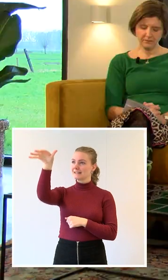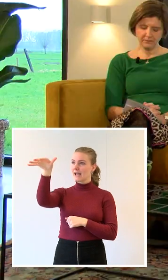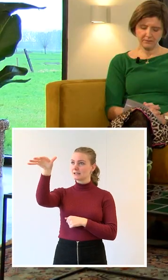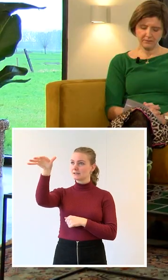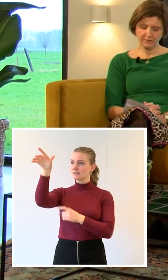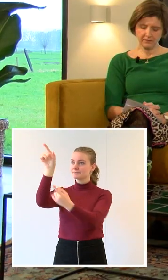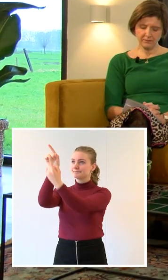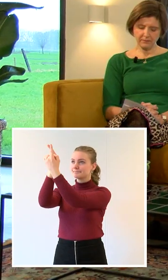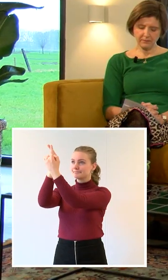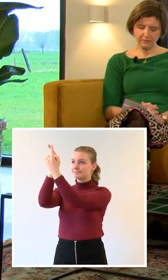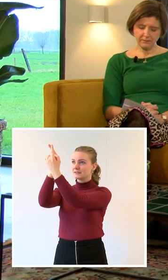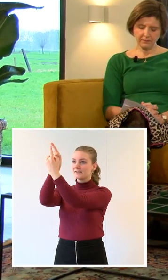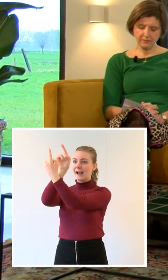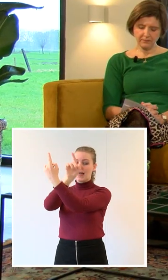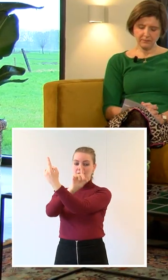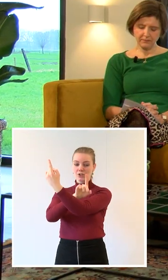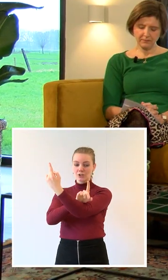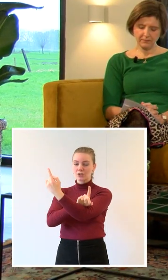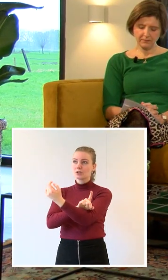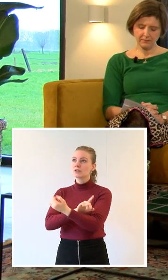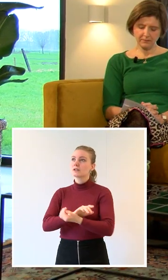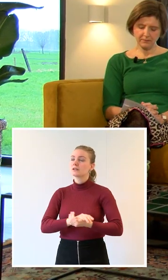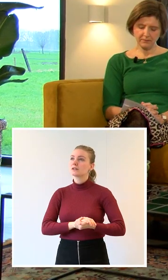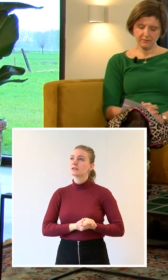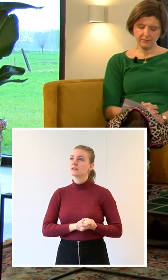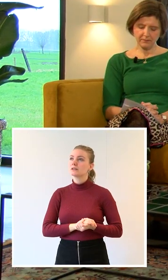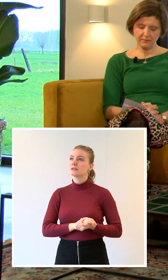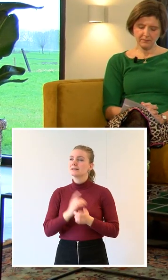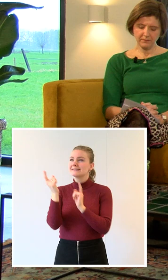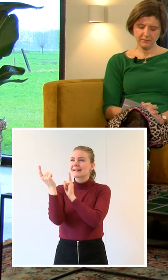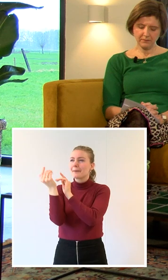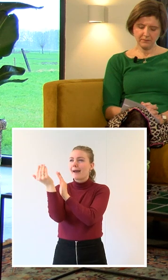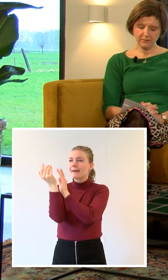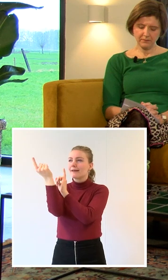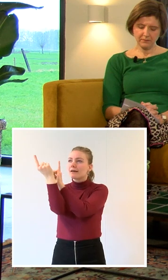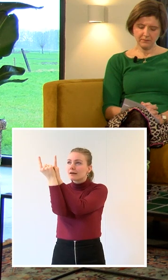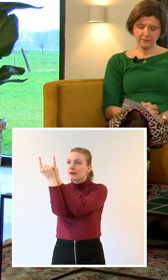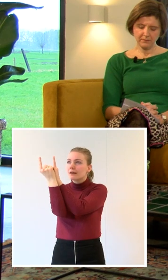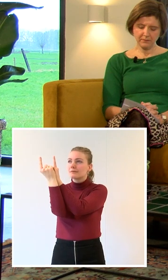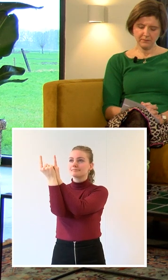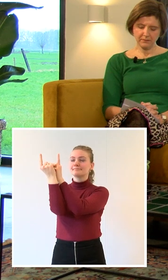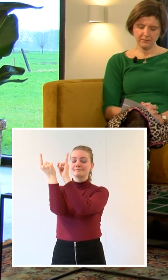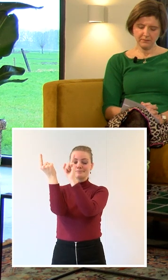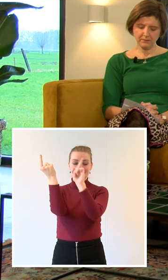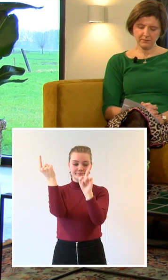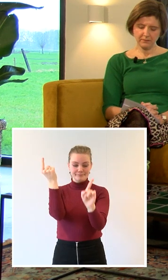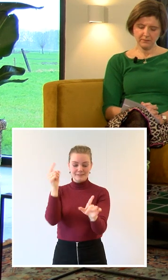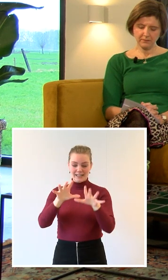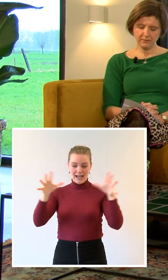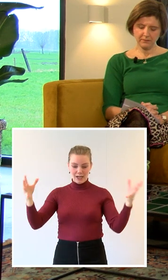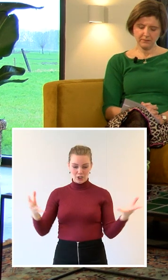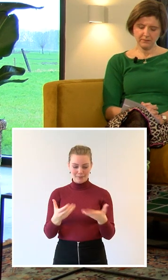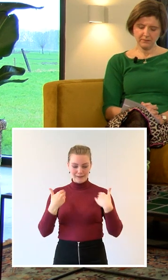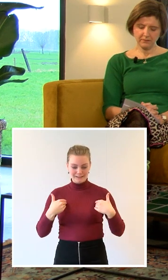om het dicht bij u zijn achter zich te laten, om onder de mensen te zijn, te leven,